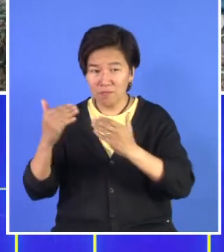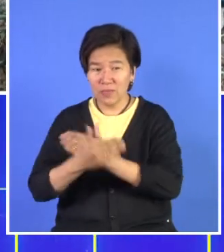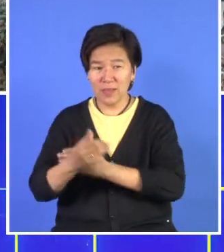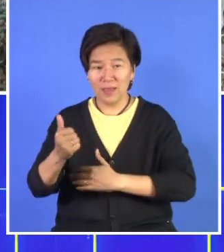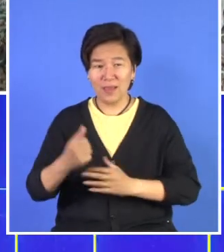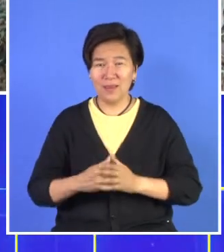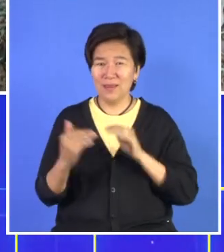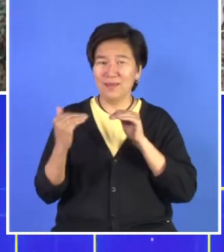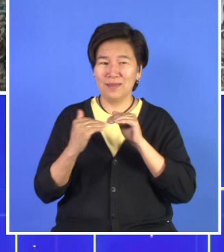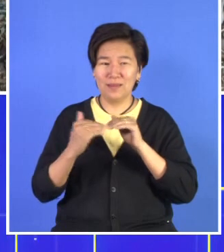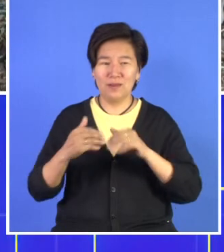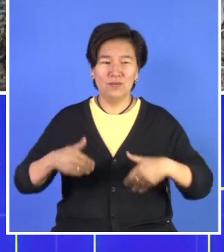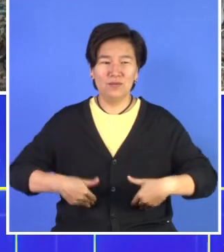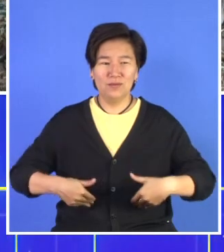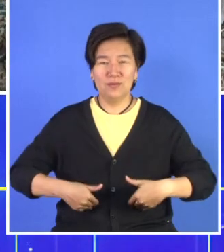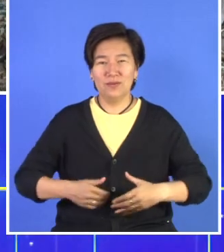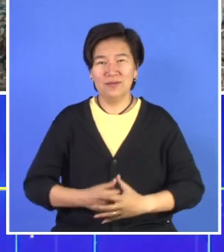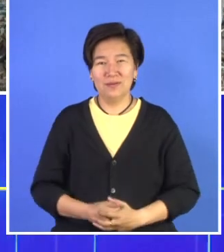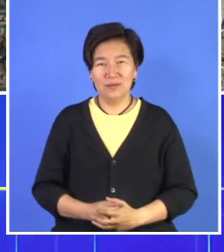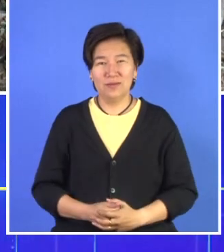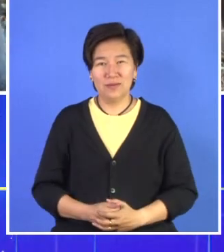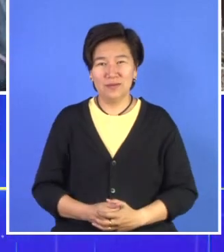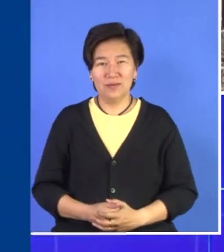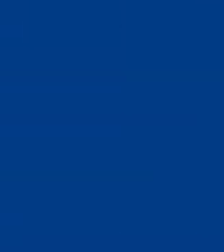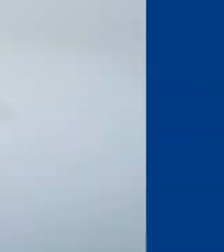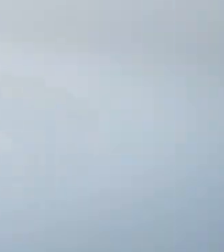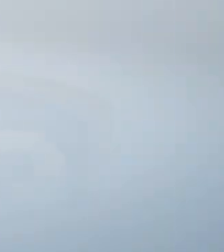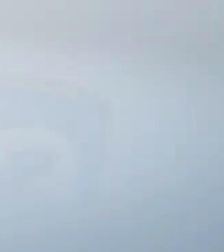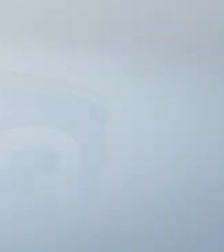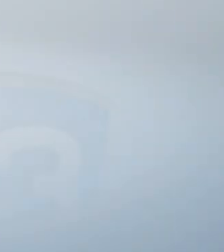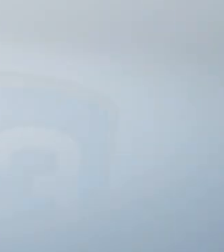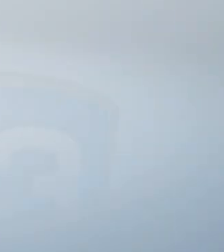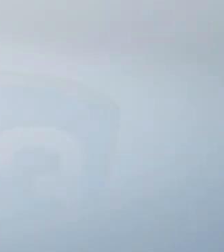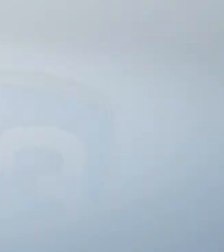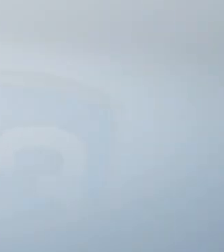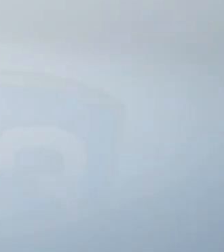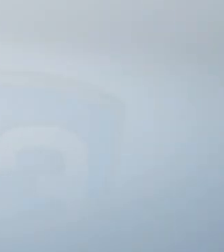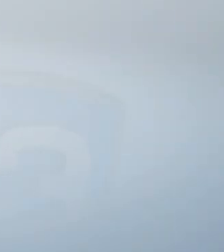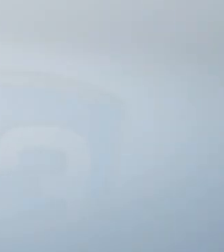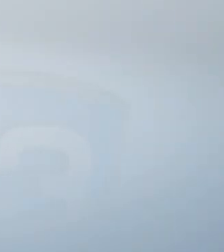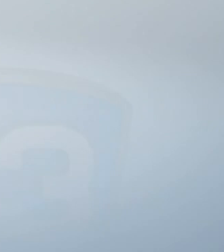นับภาษาอะไรจบแค่นี้กันเลยเดี๋ยวมันจะไปไกลกว่าน ี้อ๋อ อ้าว